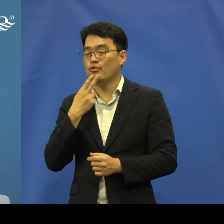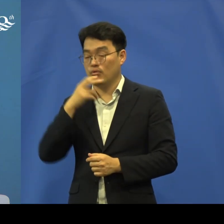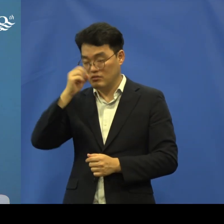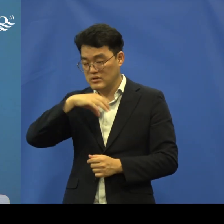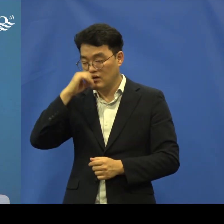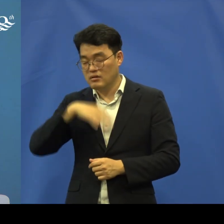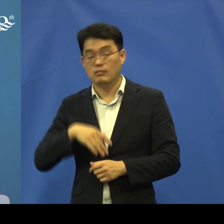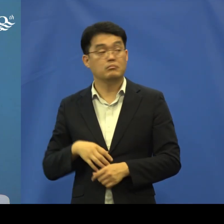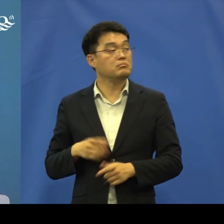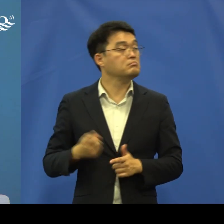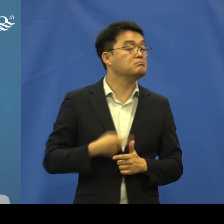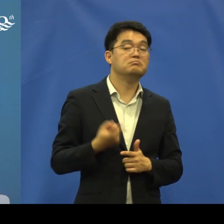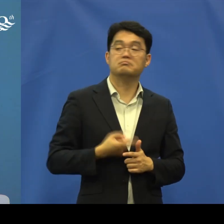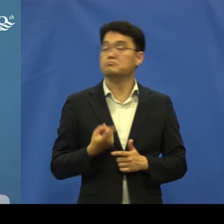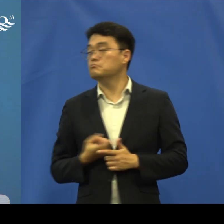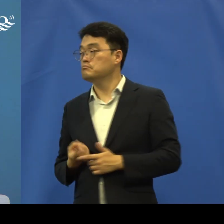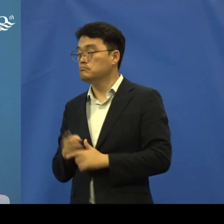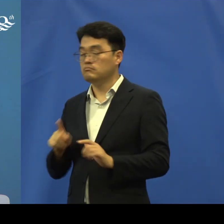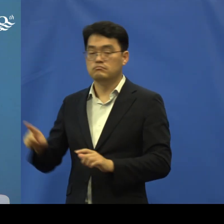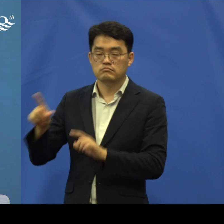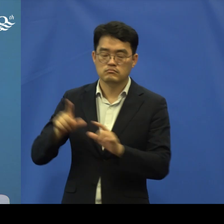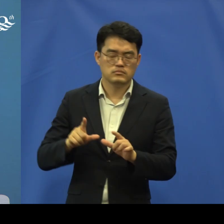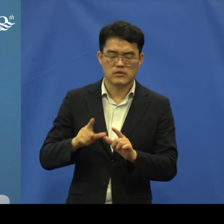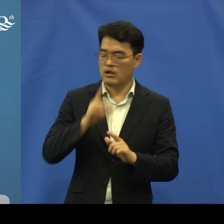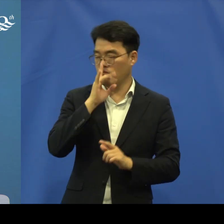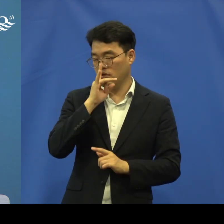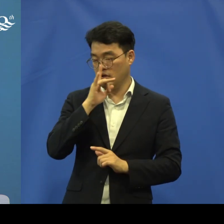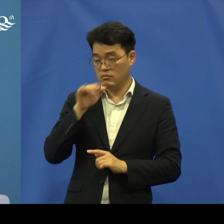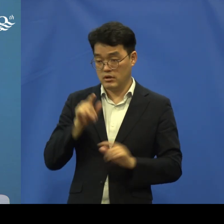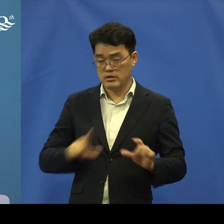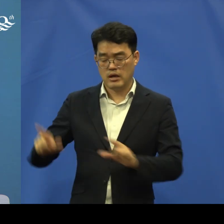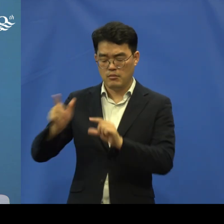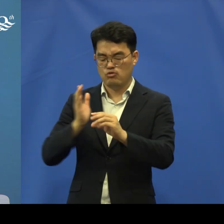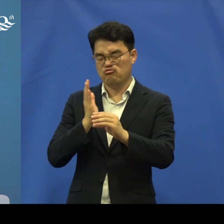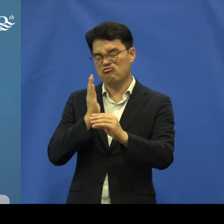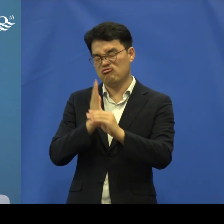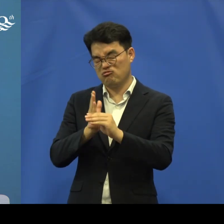돼요. 사명과 비전에 초점을 맞춘 거.